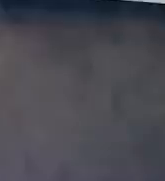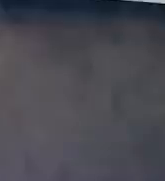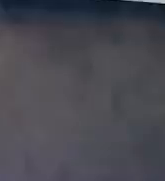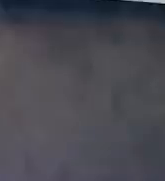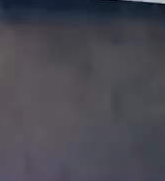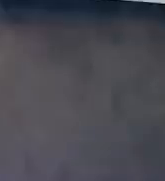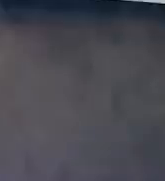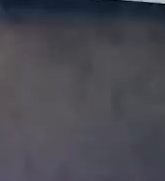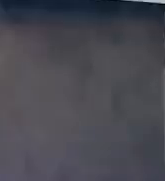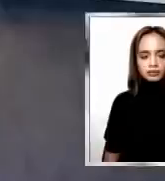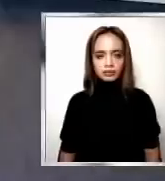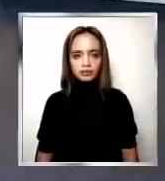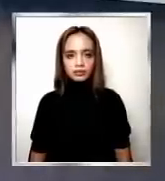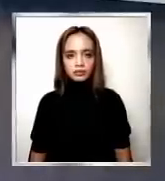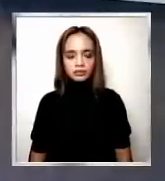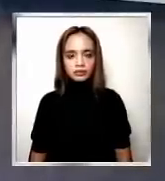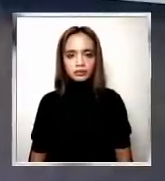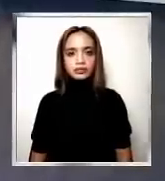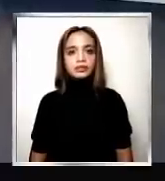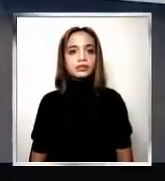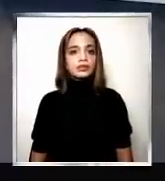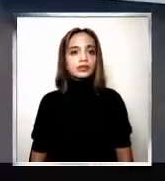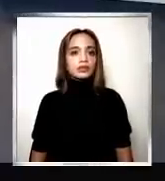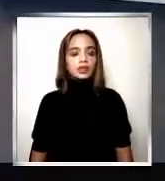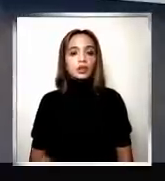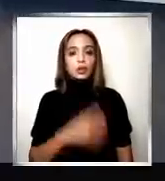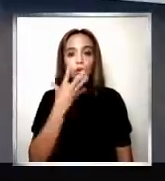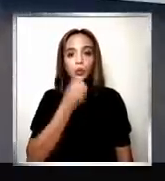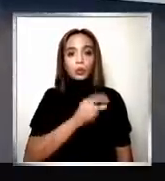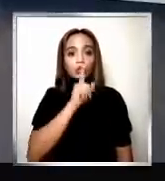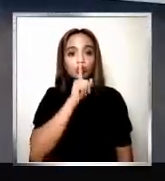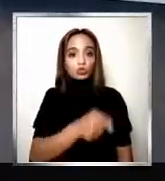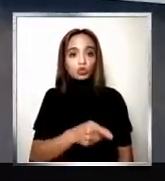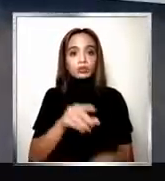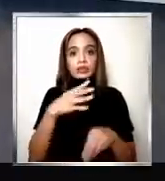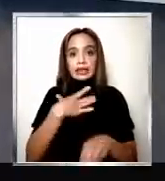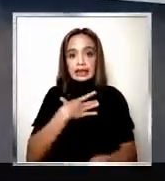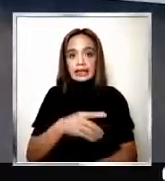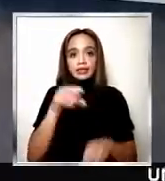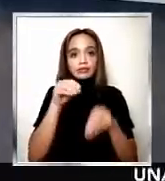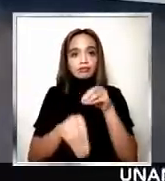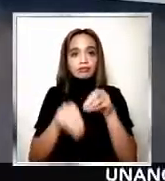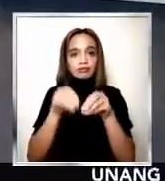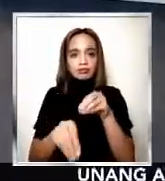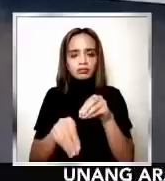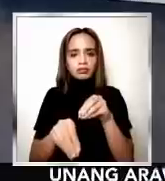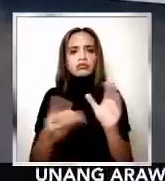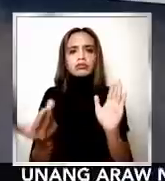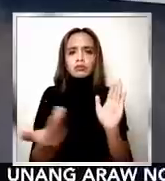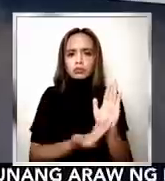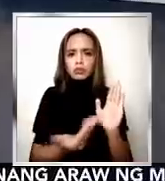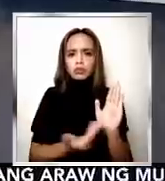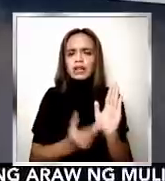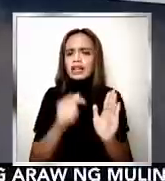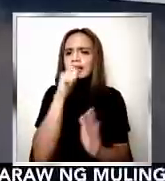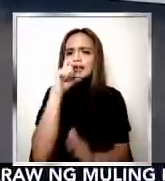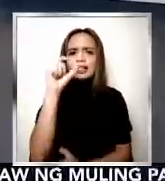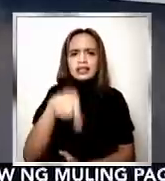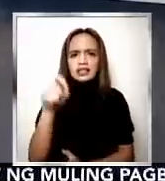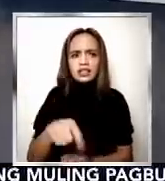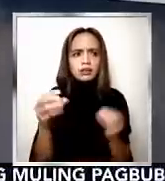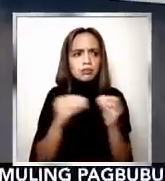Pinatunayan ang isang sertipikadong plantito na hindi kailangang maging magastos para maipagpatuloy ang kinahihiligan. Ang